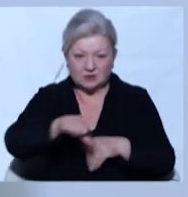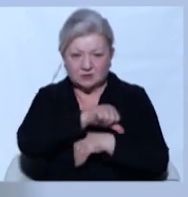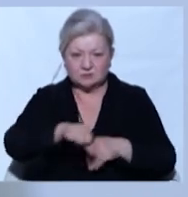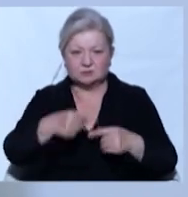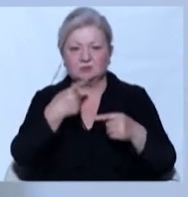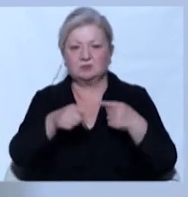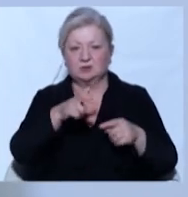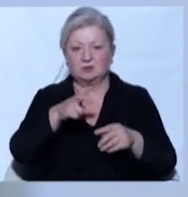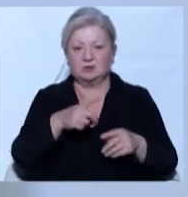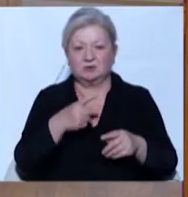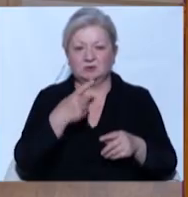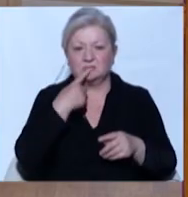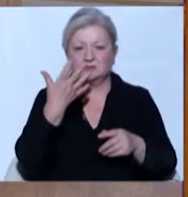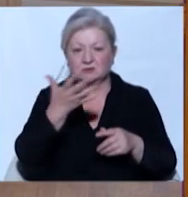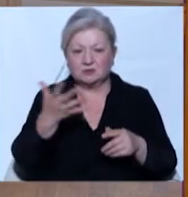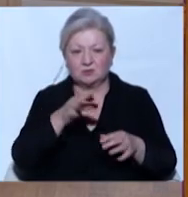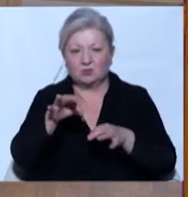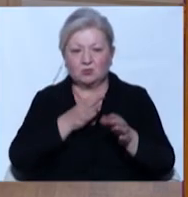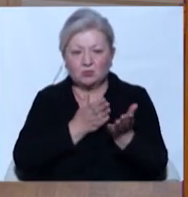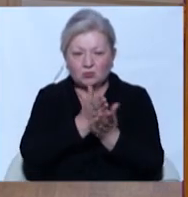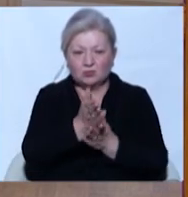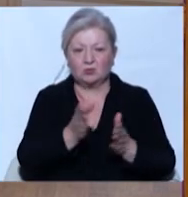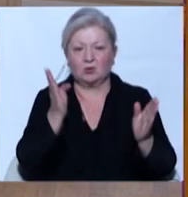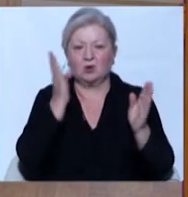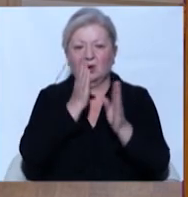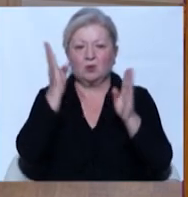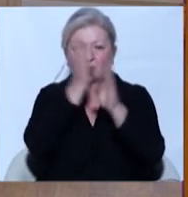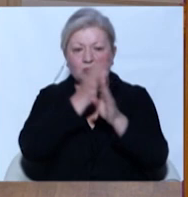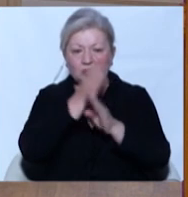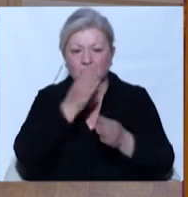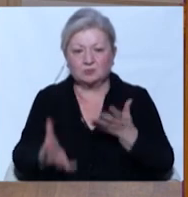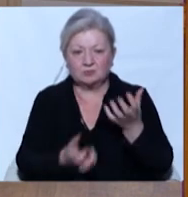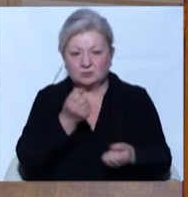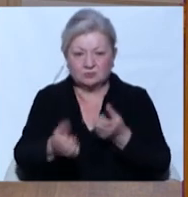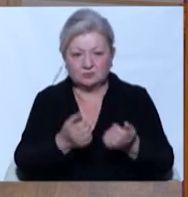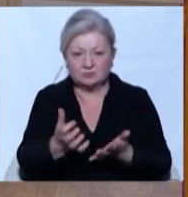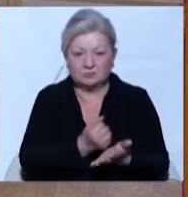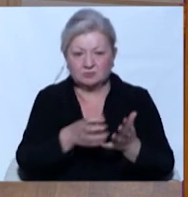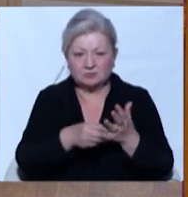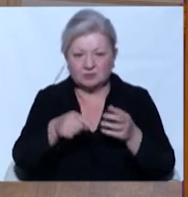ქვეყნის საგარეო კურსი, ასევე ბუნებრივი რესურსების რაოდენობა, რა რაოდენობას ფლობს და რომელი